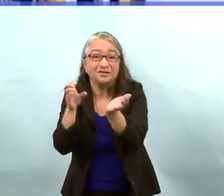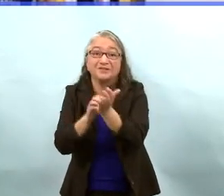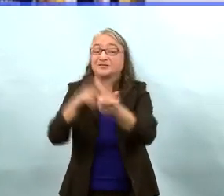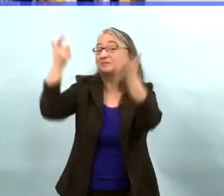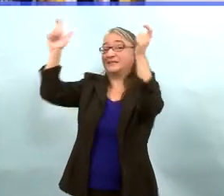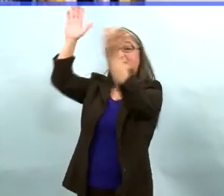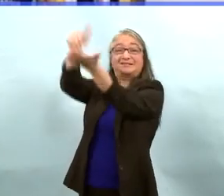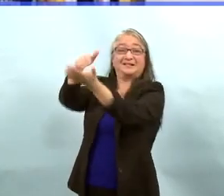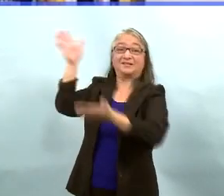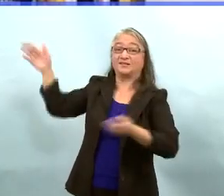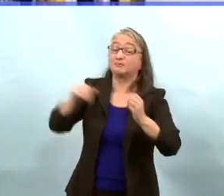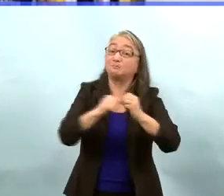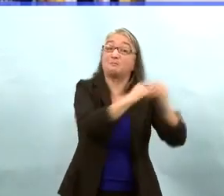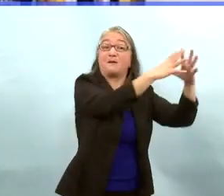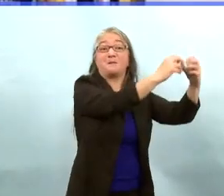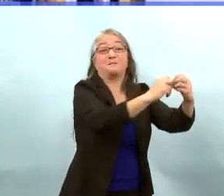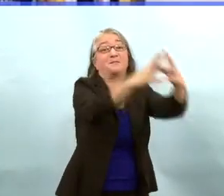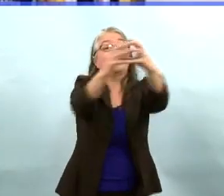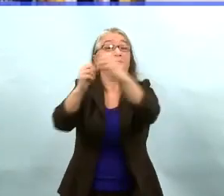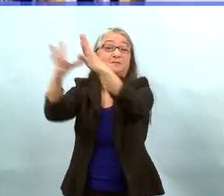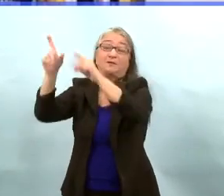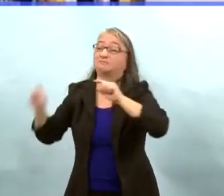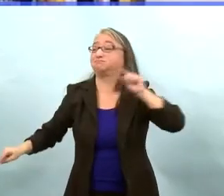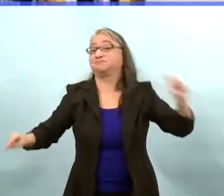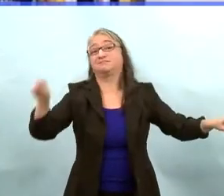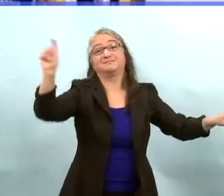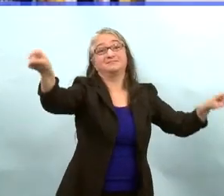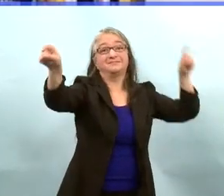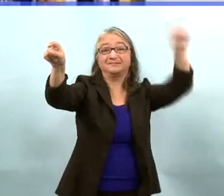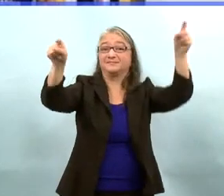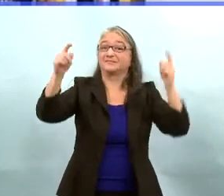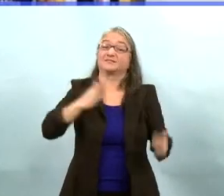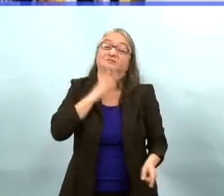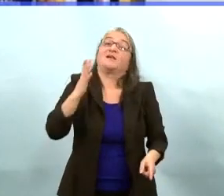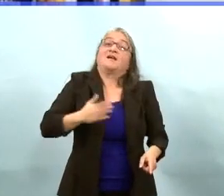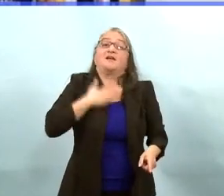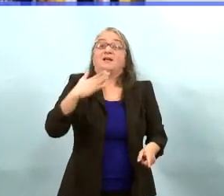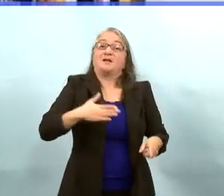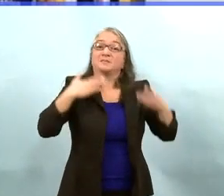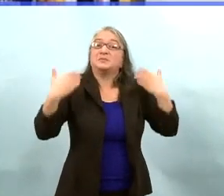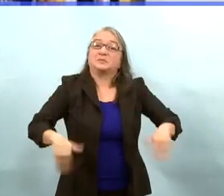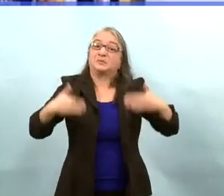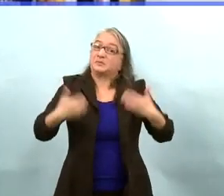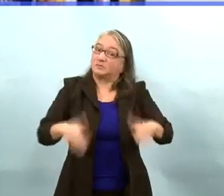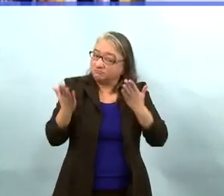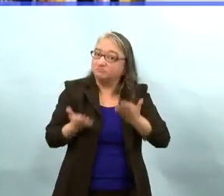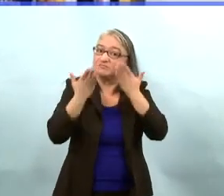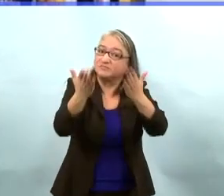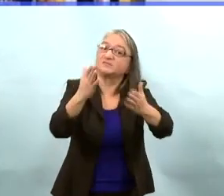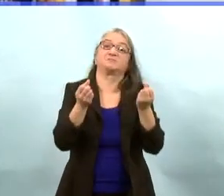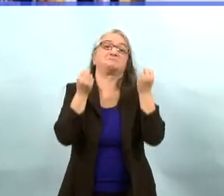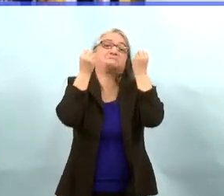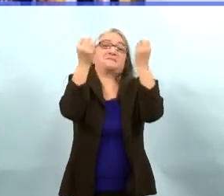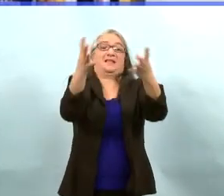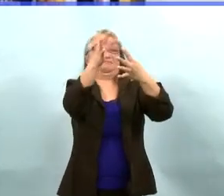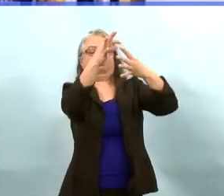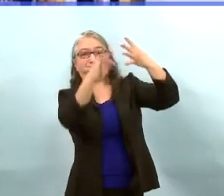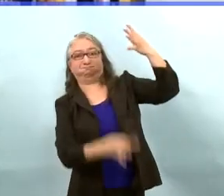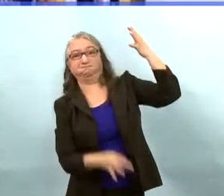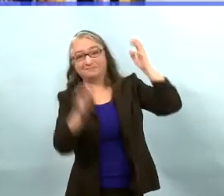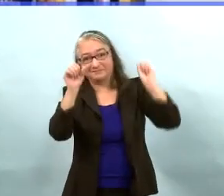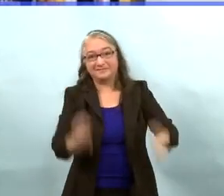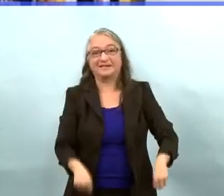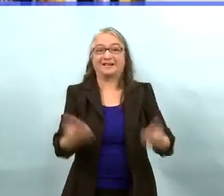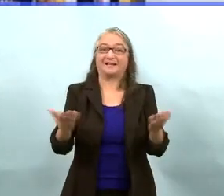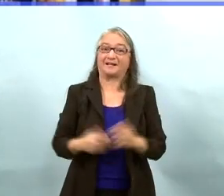laquelle les familles ont toutes ces options pratiques à leur disposition que d'une situation où on peut prédire exactement combien de personnes vont pouvoir